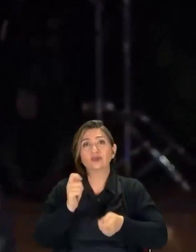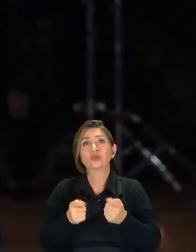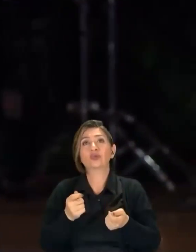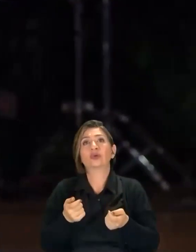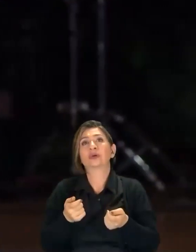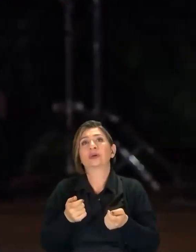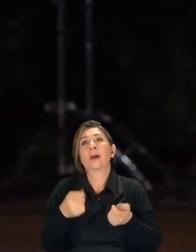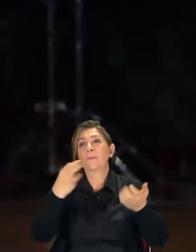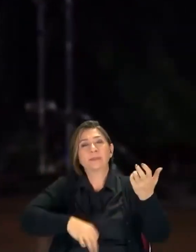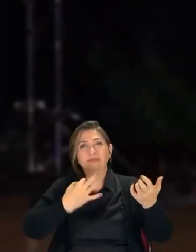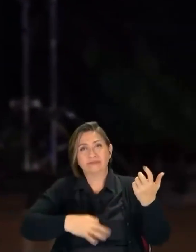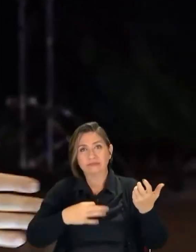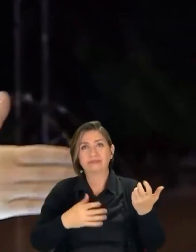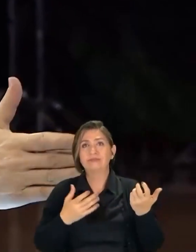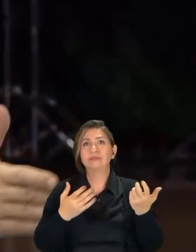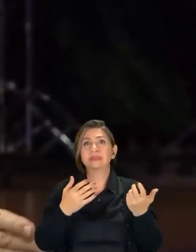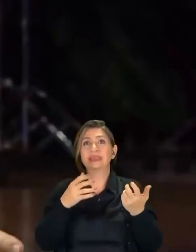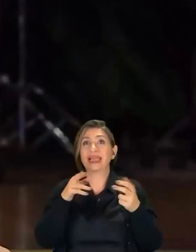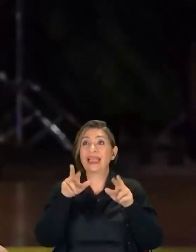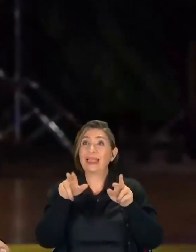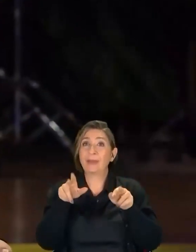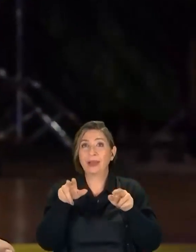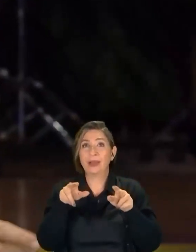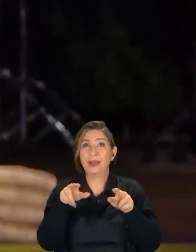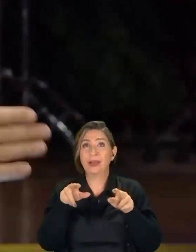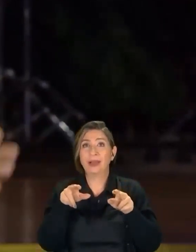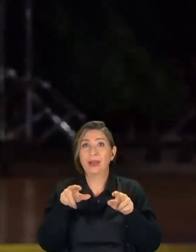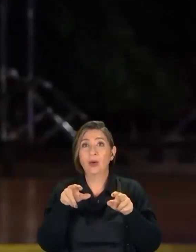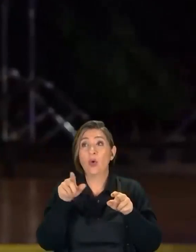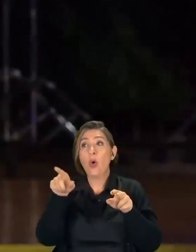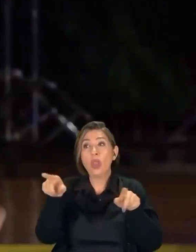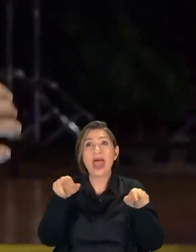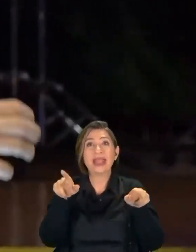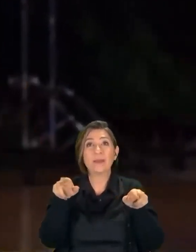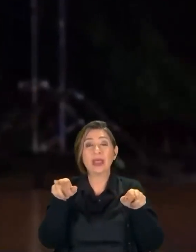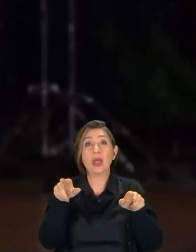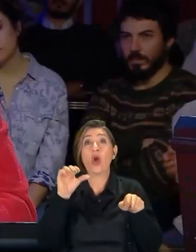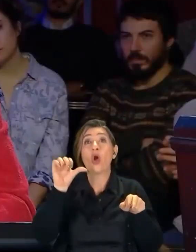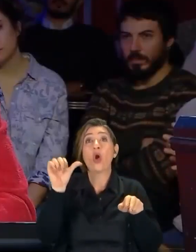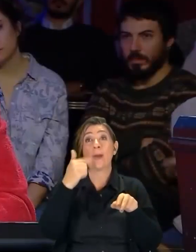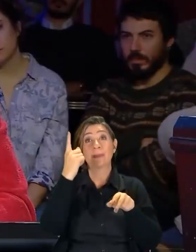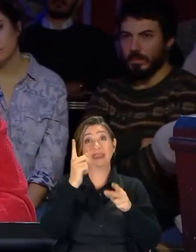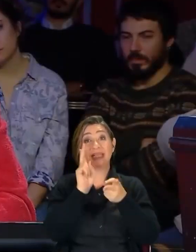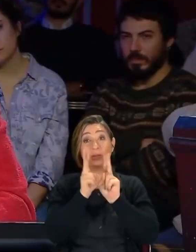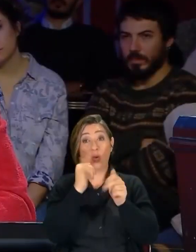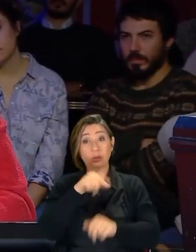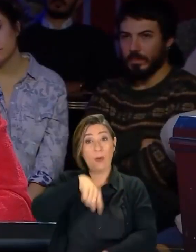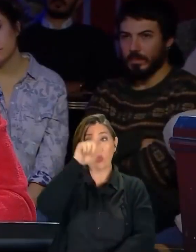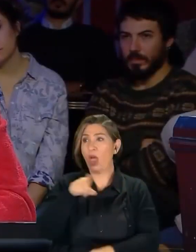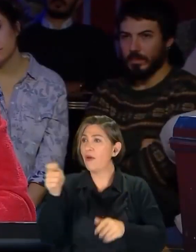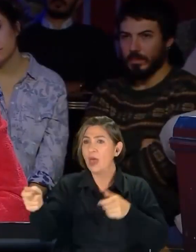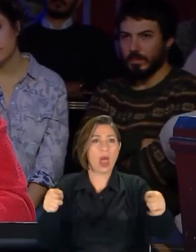Eee bas gitarist kadar onlar kadar önemli bir oyuncunun yövmiye